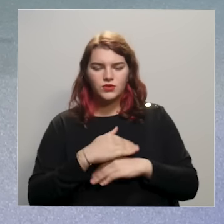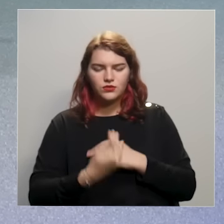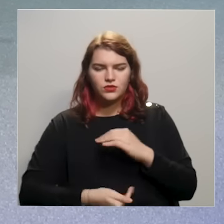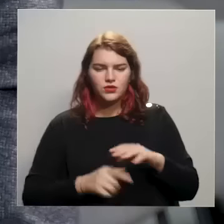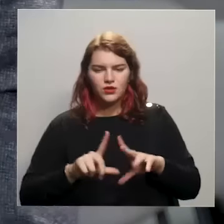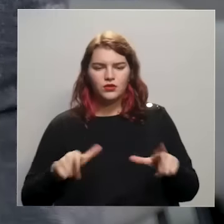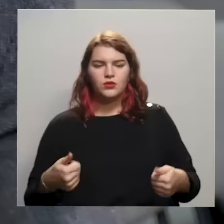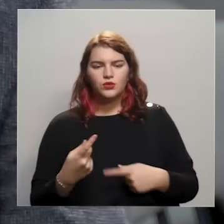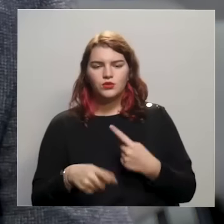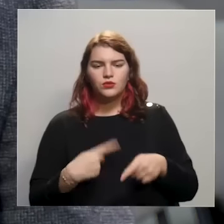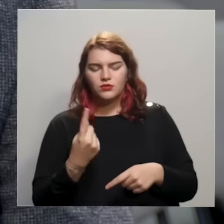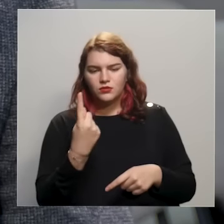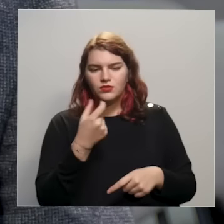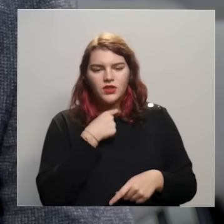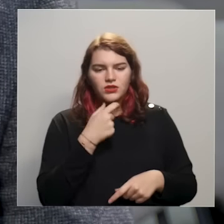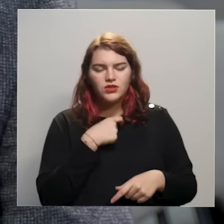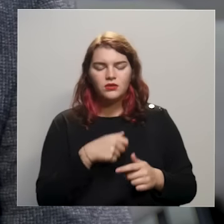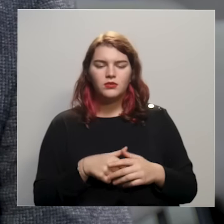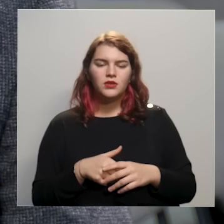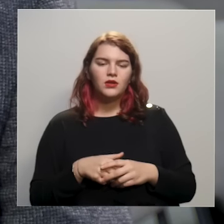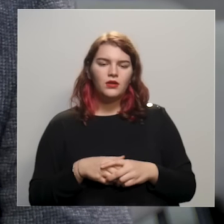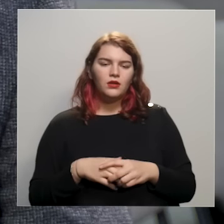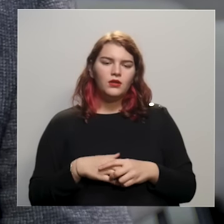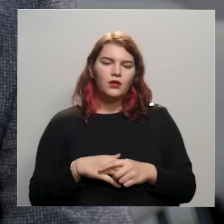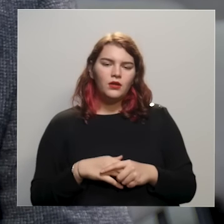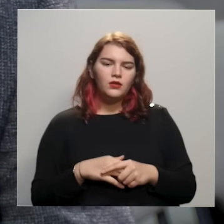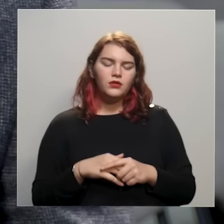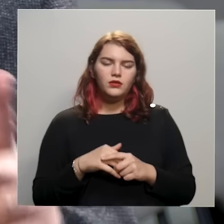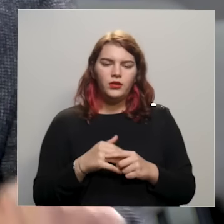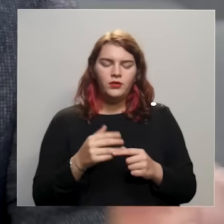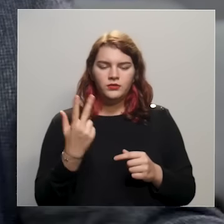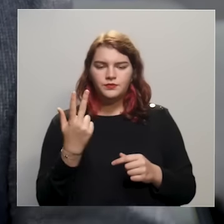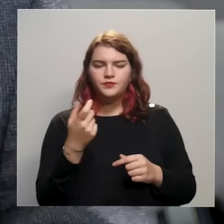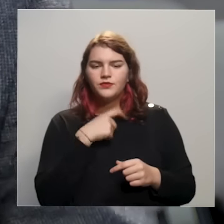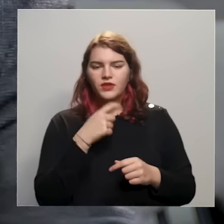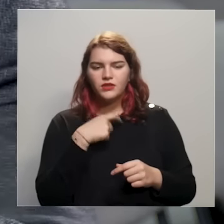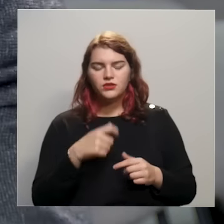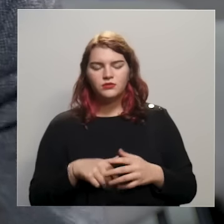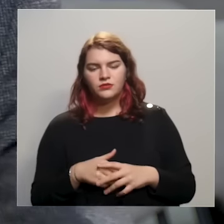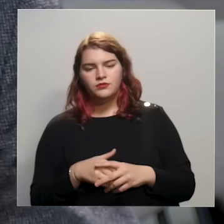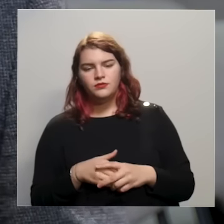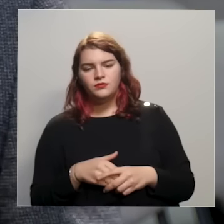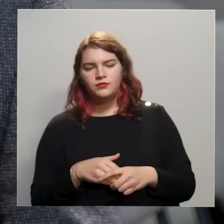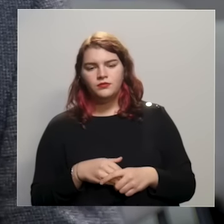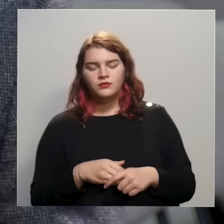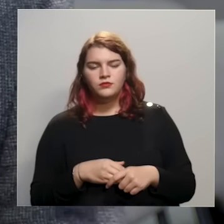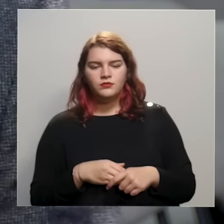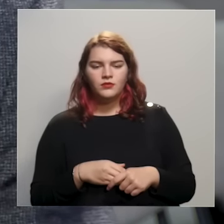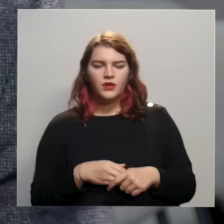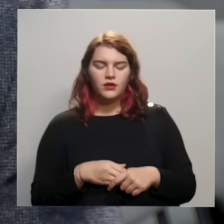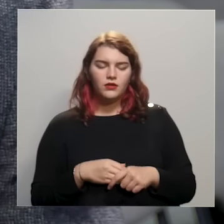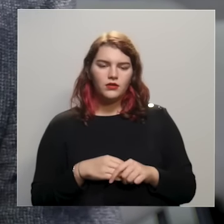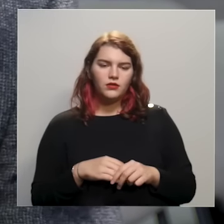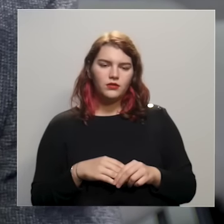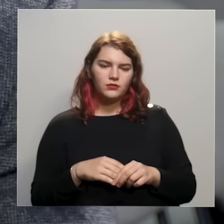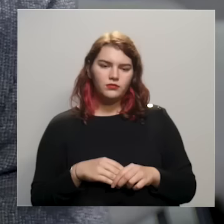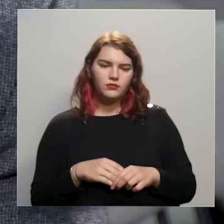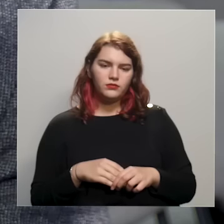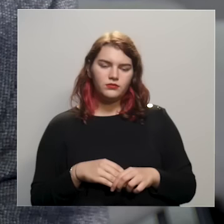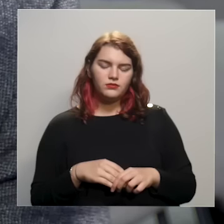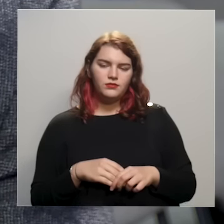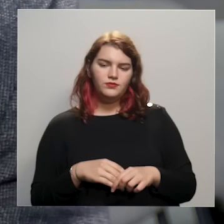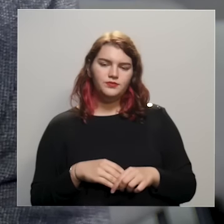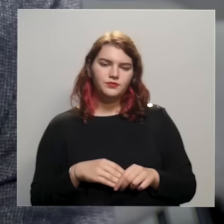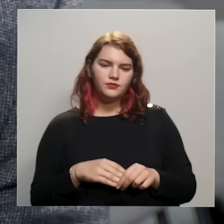Domnului, după 1 decembrie, da. Cred că 2, 3 era, că 1 a fost evenimentul la ce am cântat noi. Și